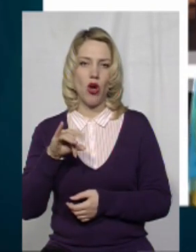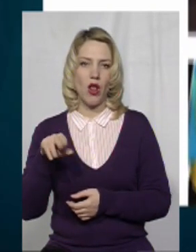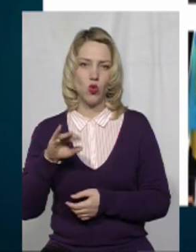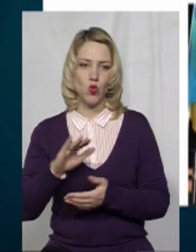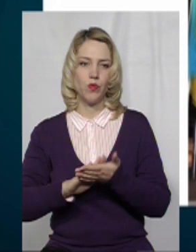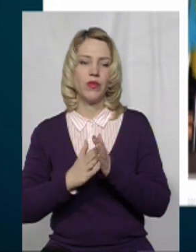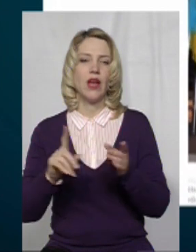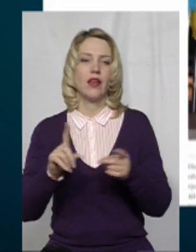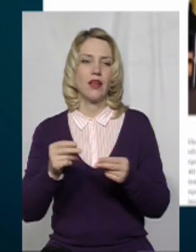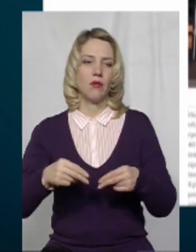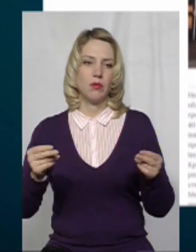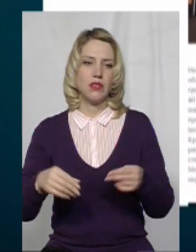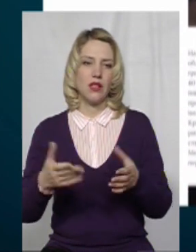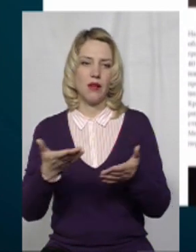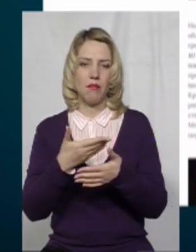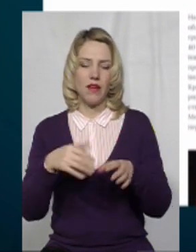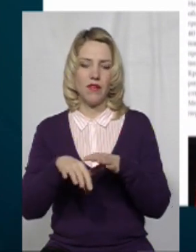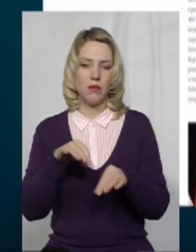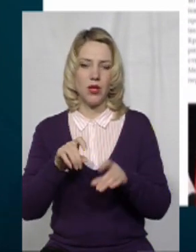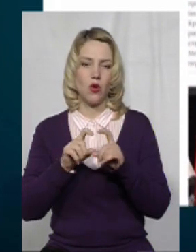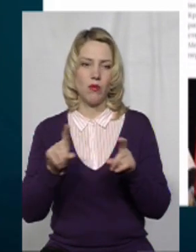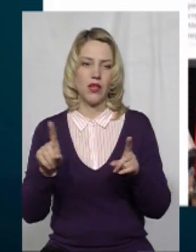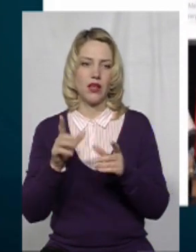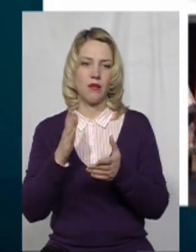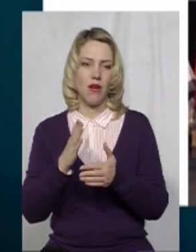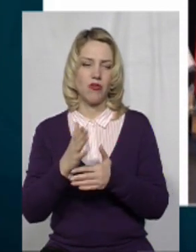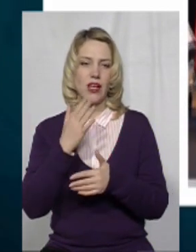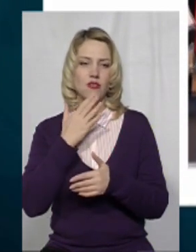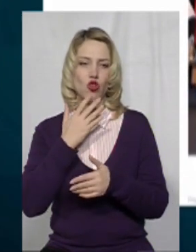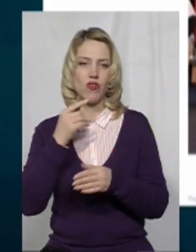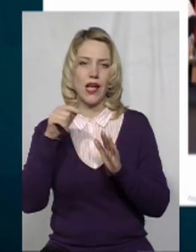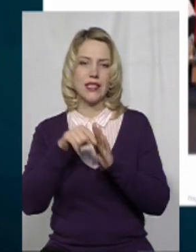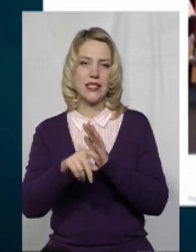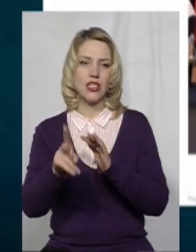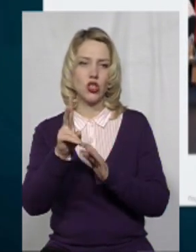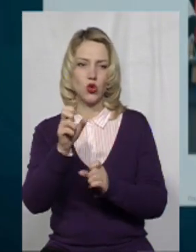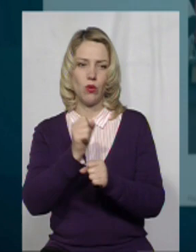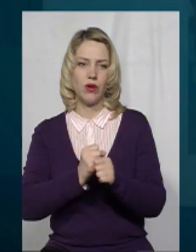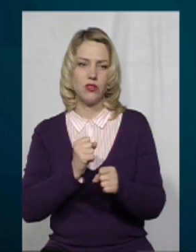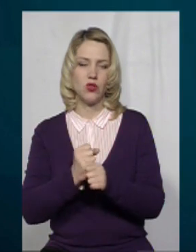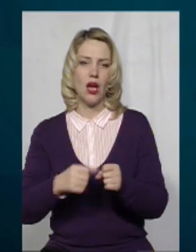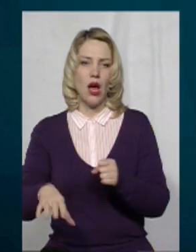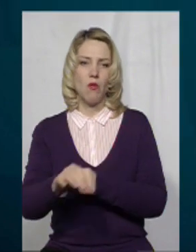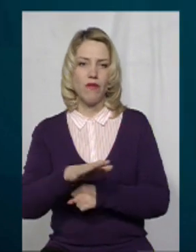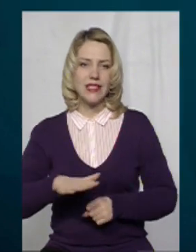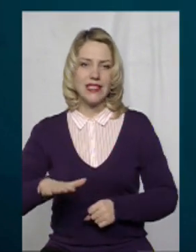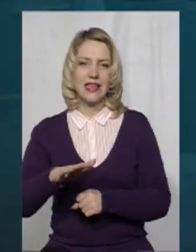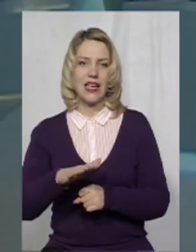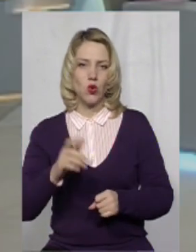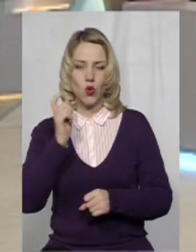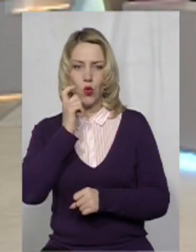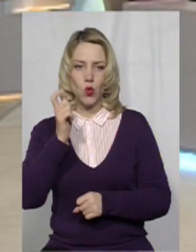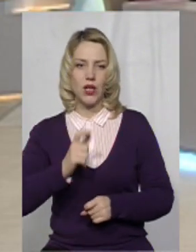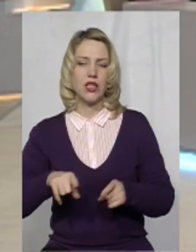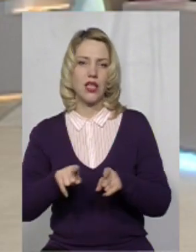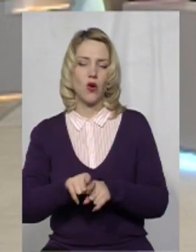ми вибрали компанії, які сьогодні мають національне значення, тобто це мається на увазі, які працюють по всій території України, і